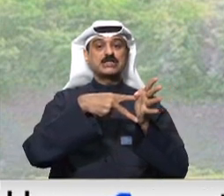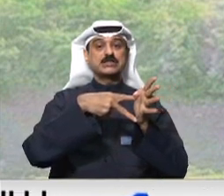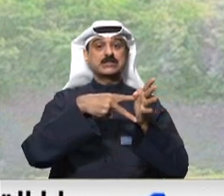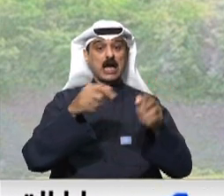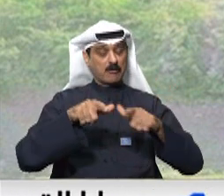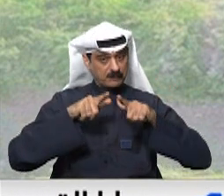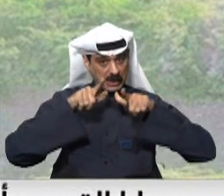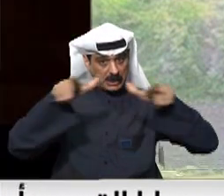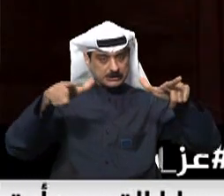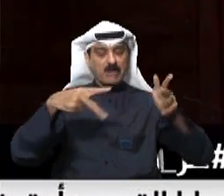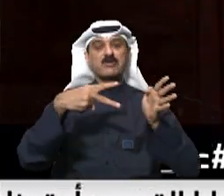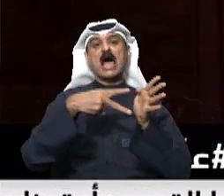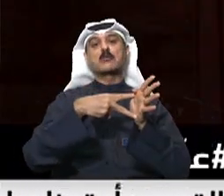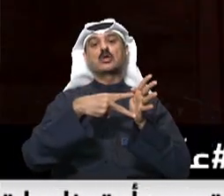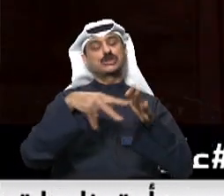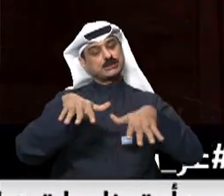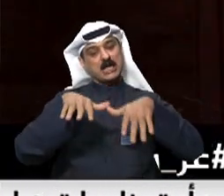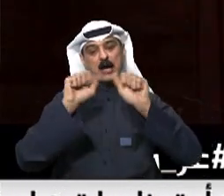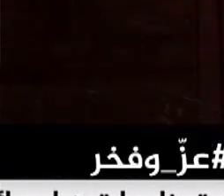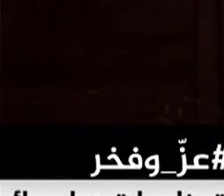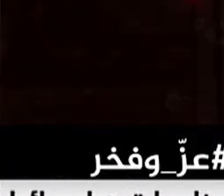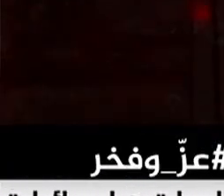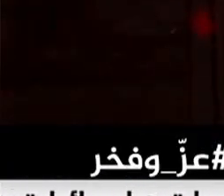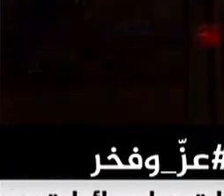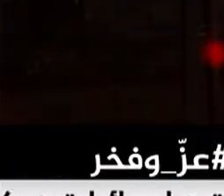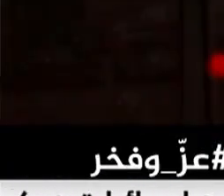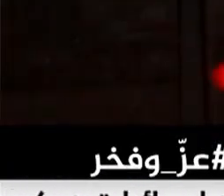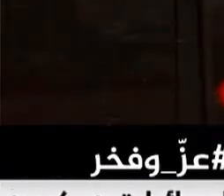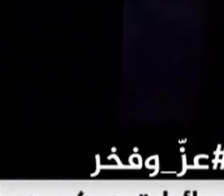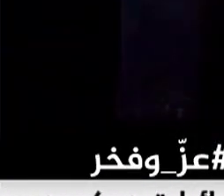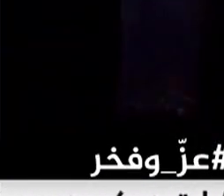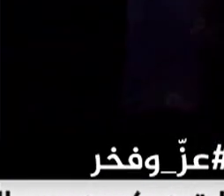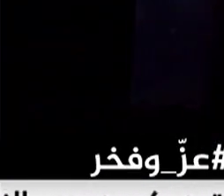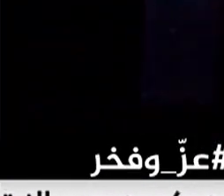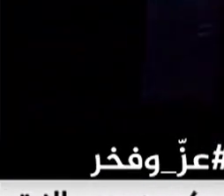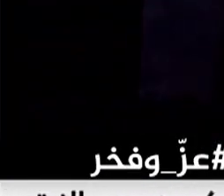القرار، وتحال الطعون فورا إلى المحكمة الكلية المختصة.